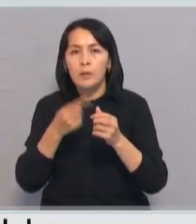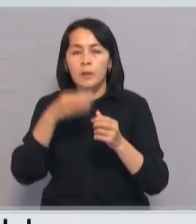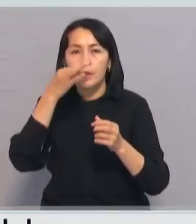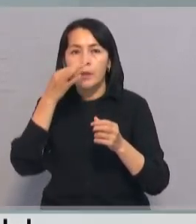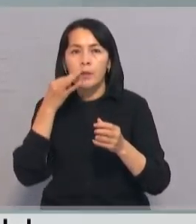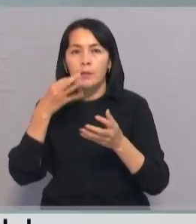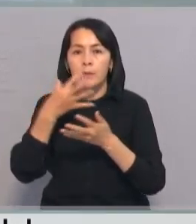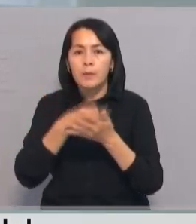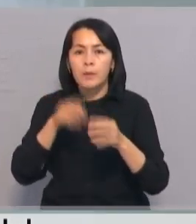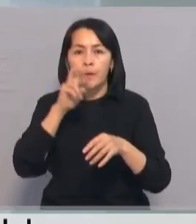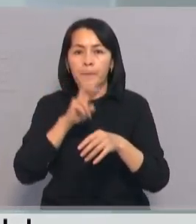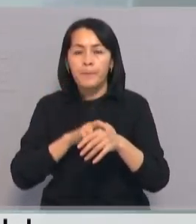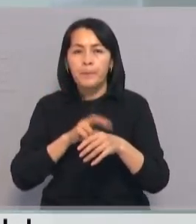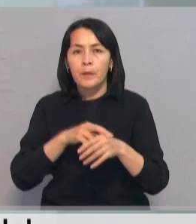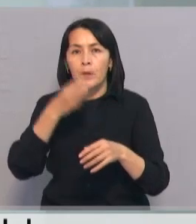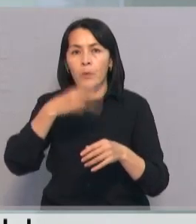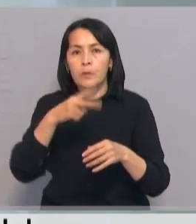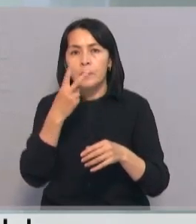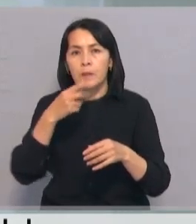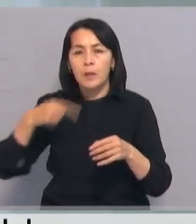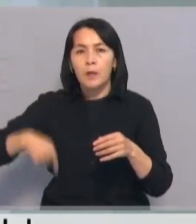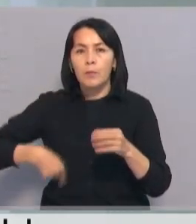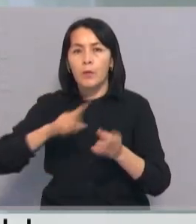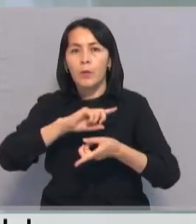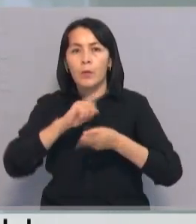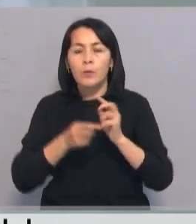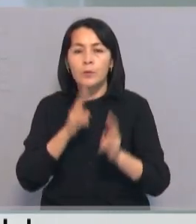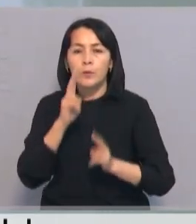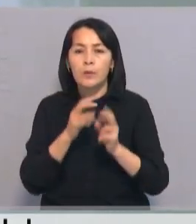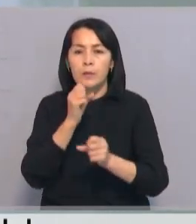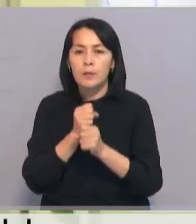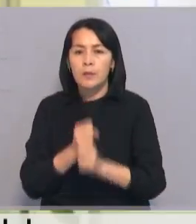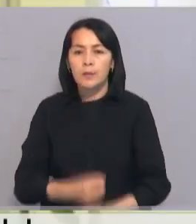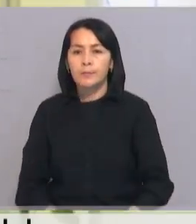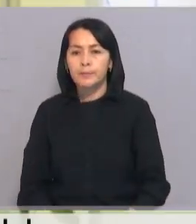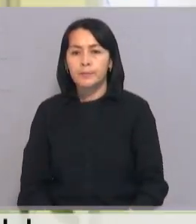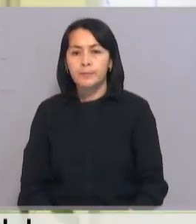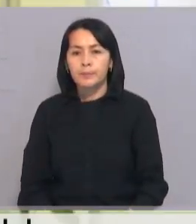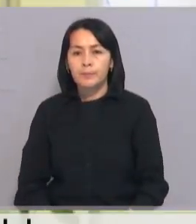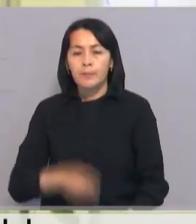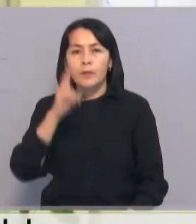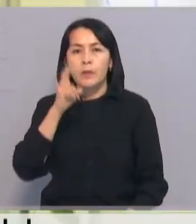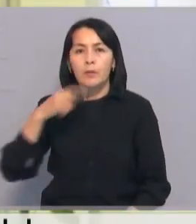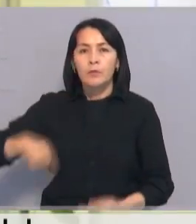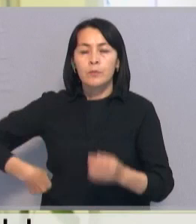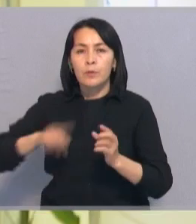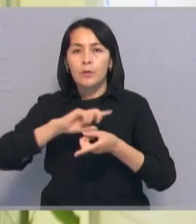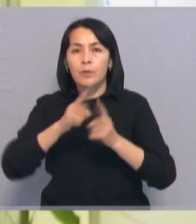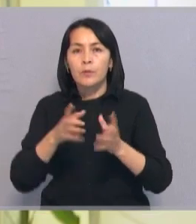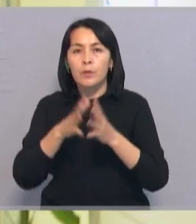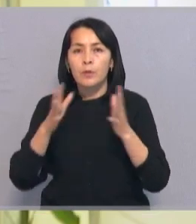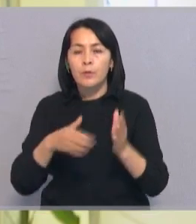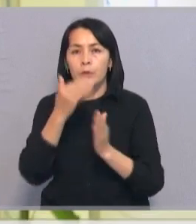тәжірибе жинақтаған дәрігерлер 32 бауыр ауыстыру отасын жасаған. 200 бүйрек трансплантациясы бұл